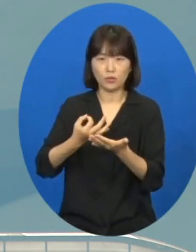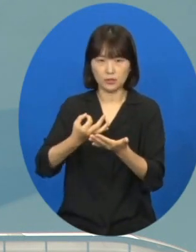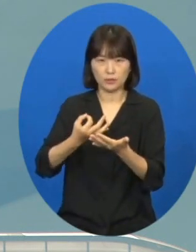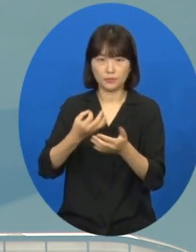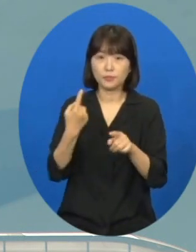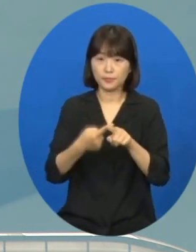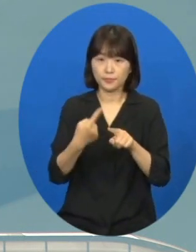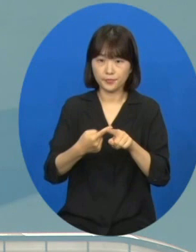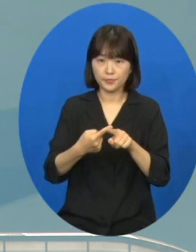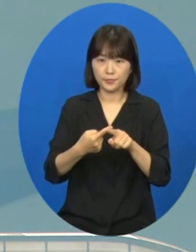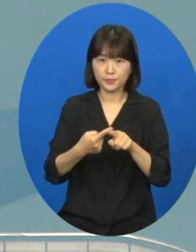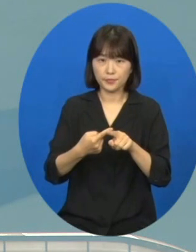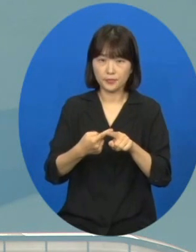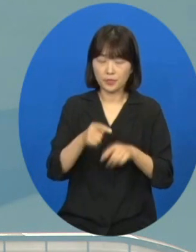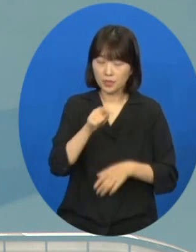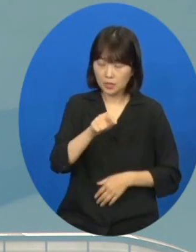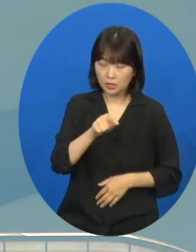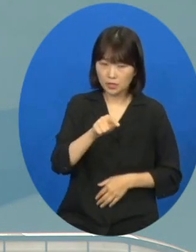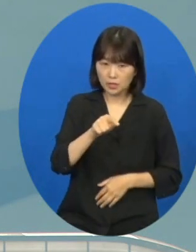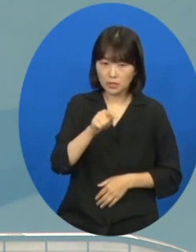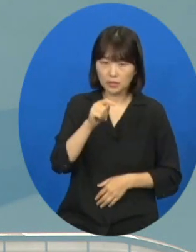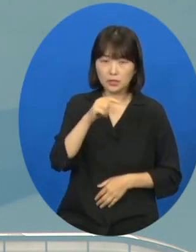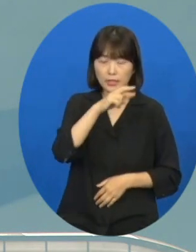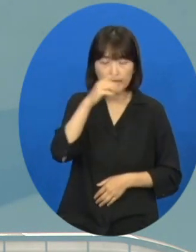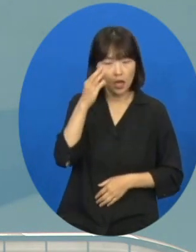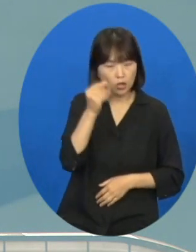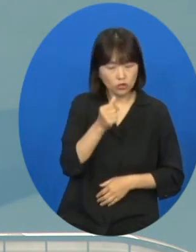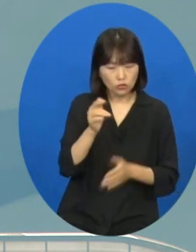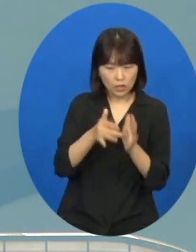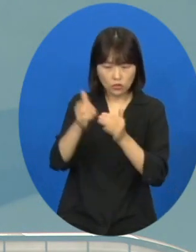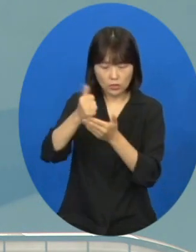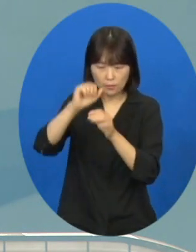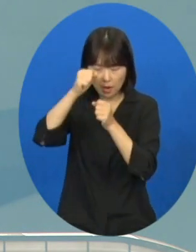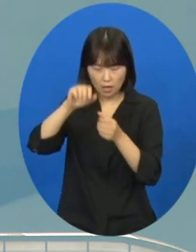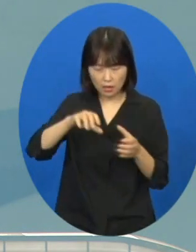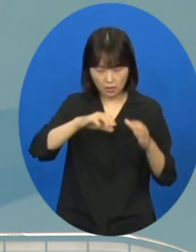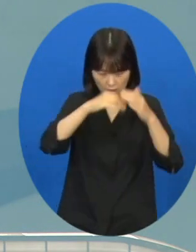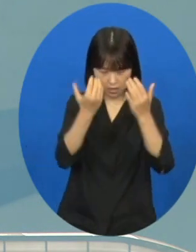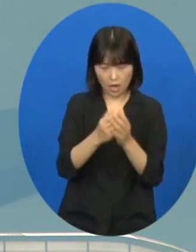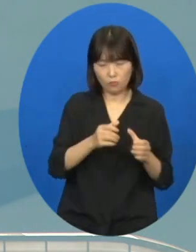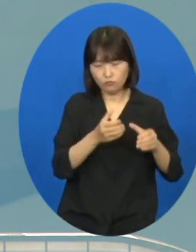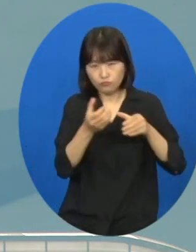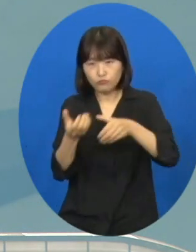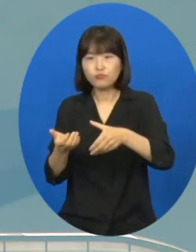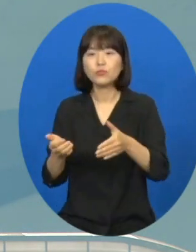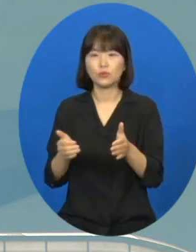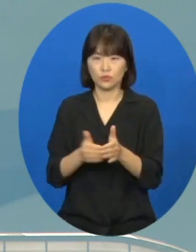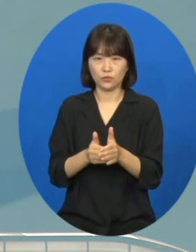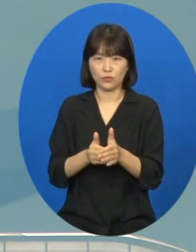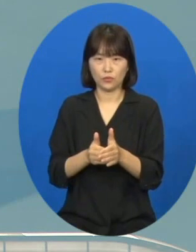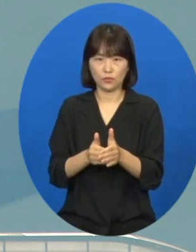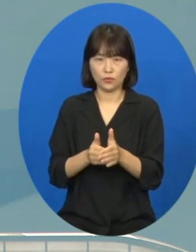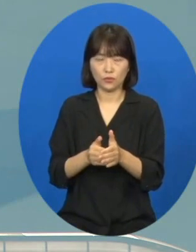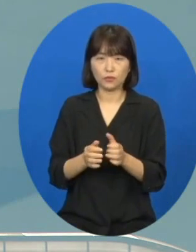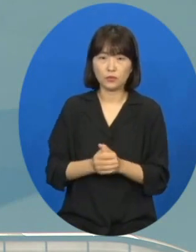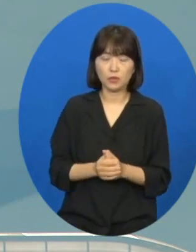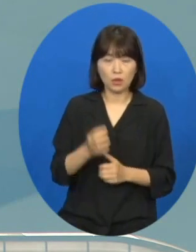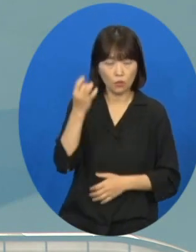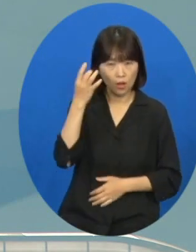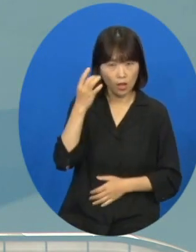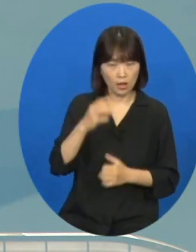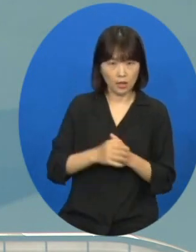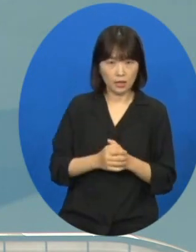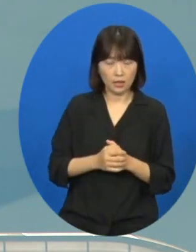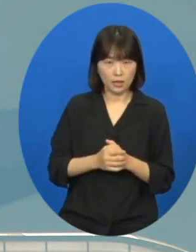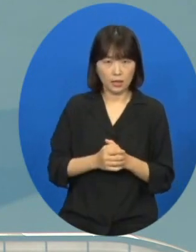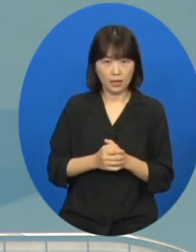그 향유를 예수님의 발에 몽땅 부어버렸어요. 원래 향유는 그저 한 방울씩